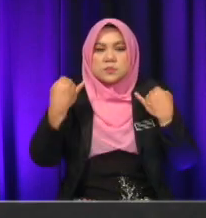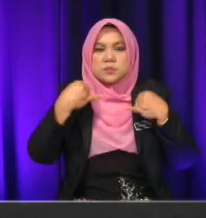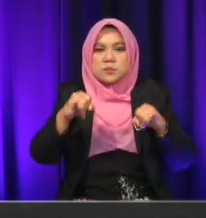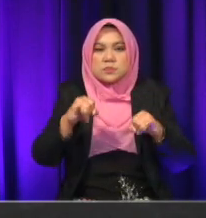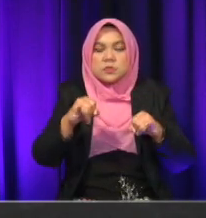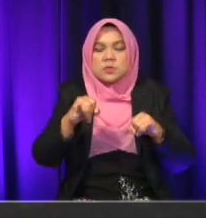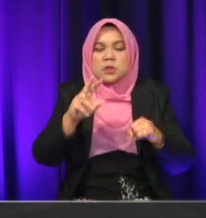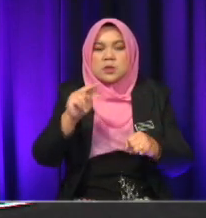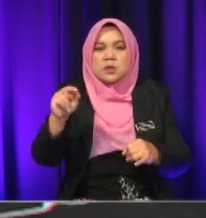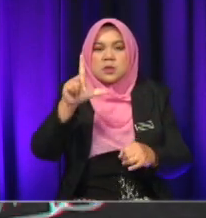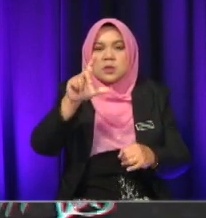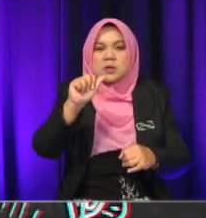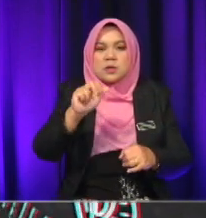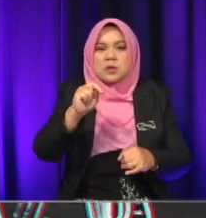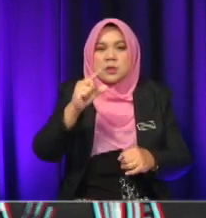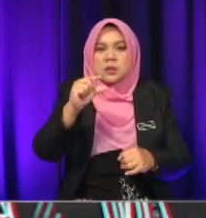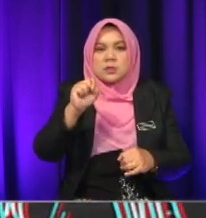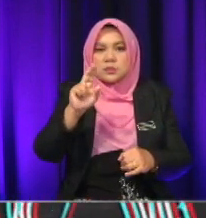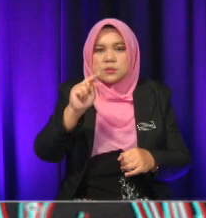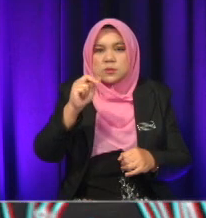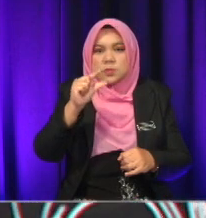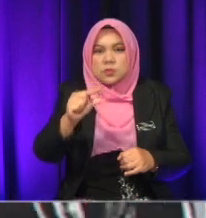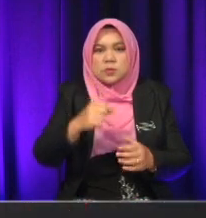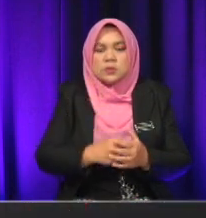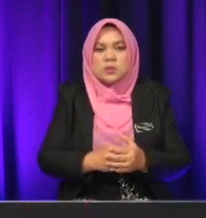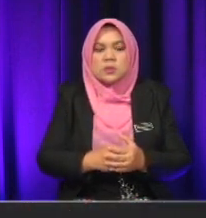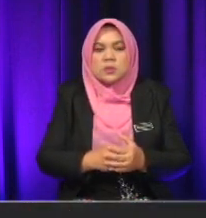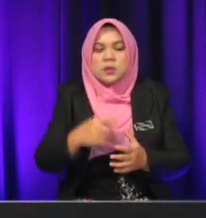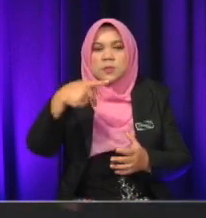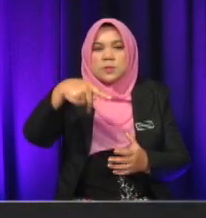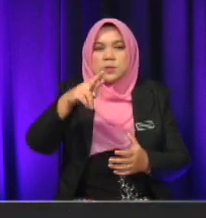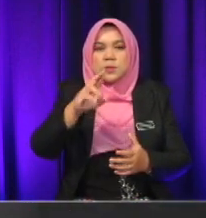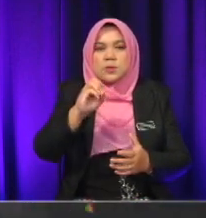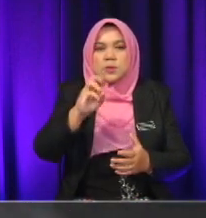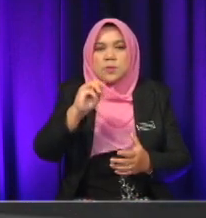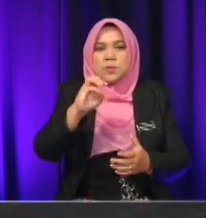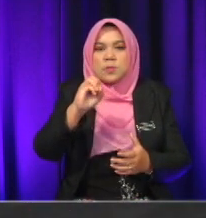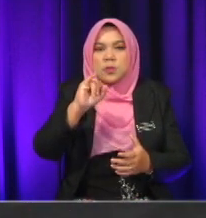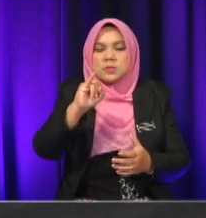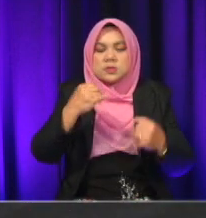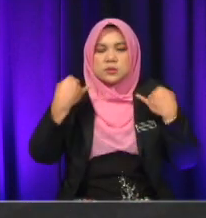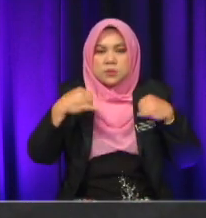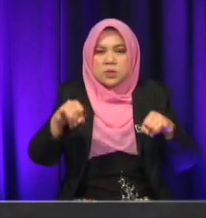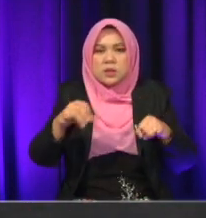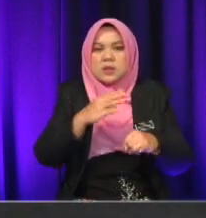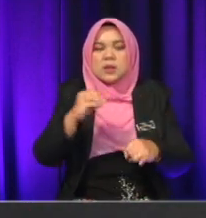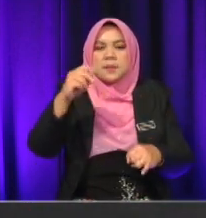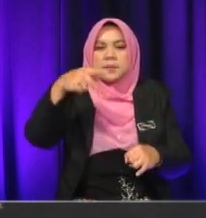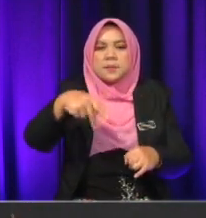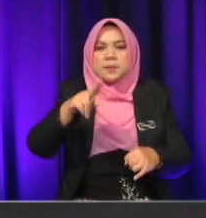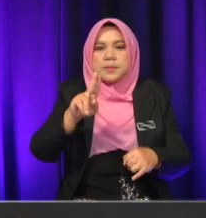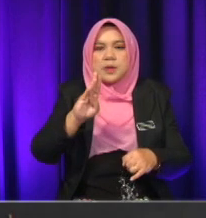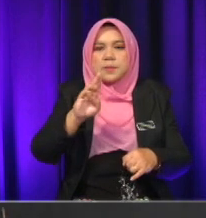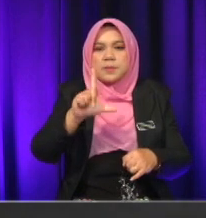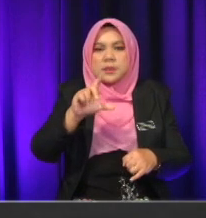langsung, pengiklanan, lepas tu promosi jualan dan juga publicity. Okey,